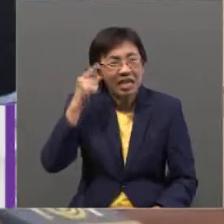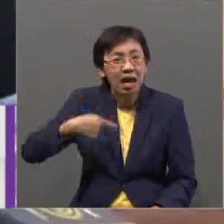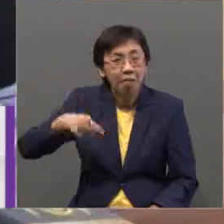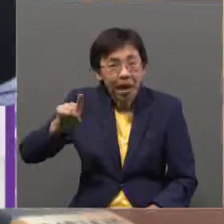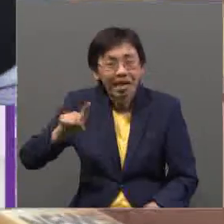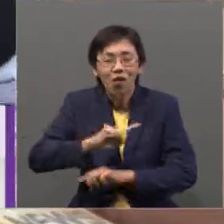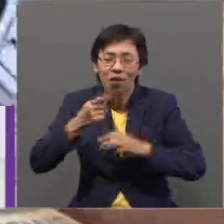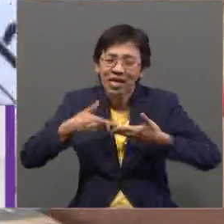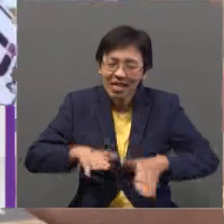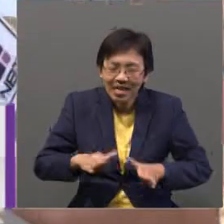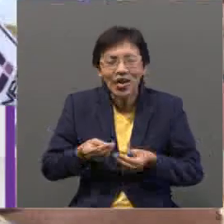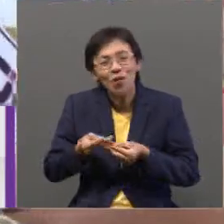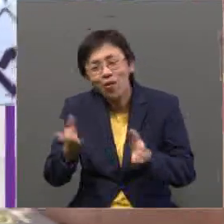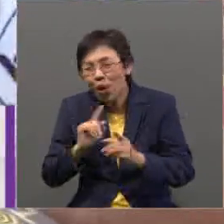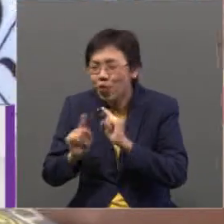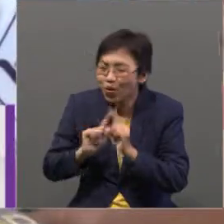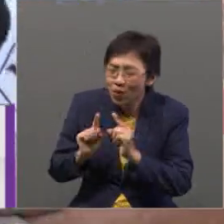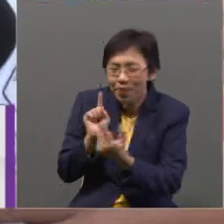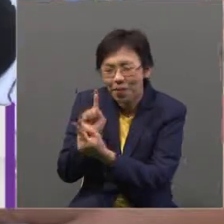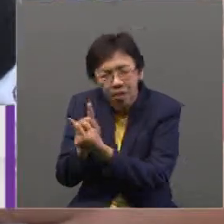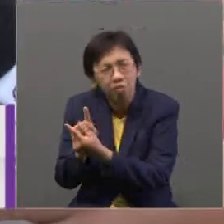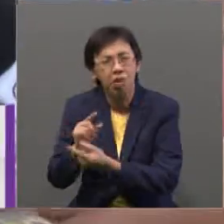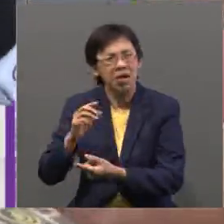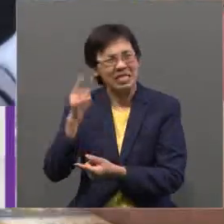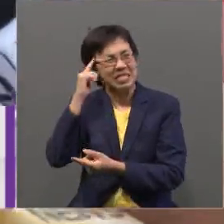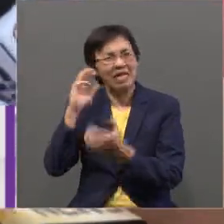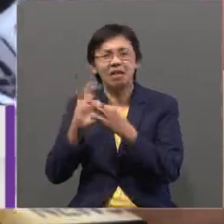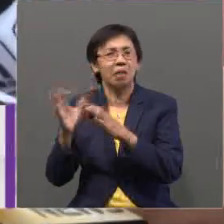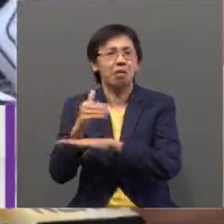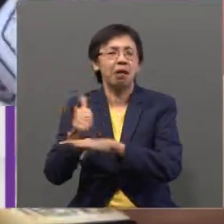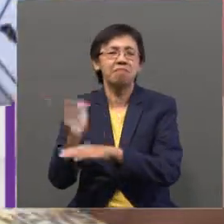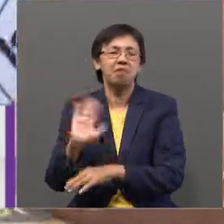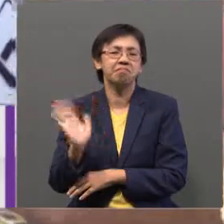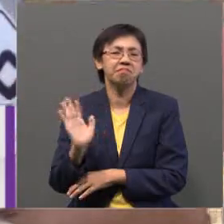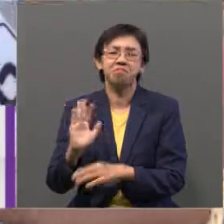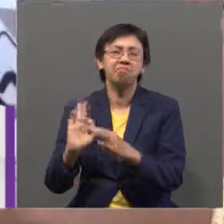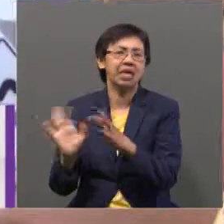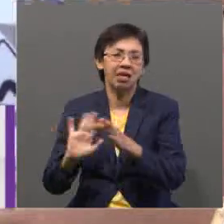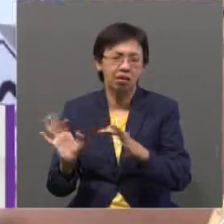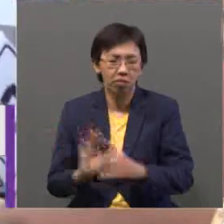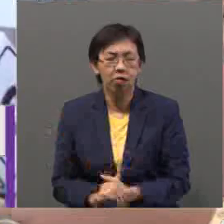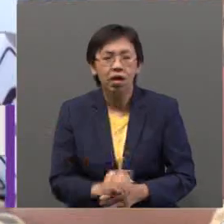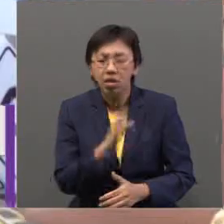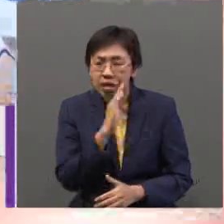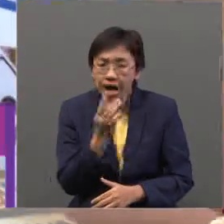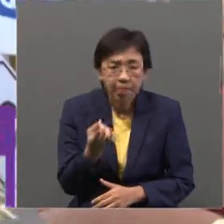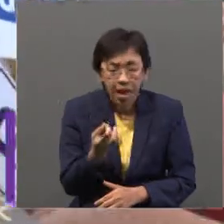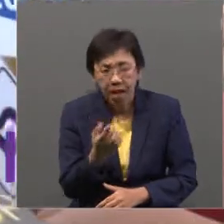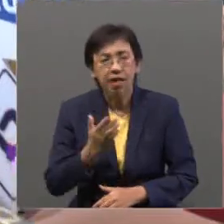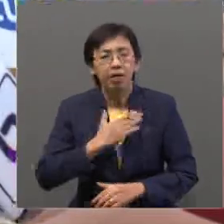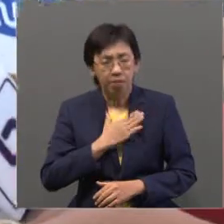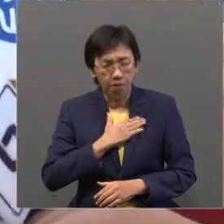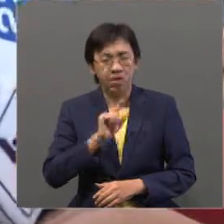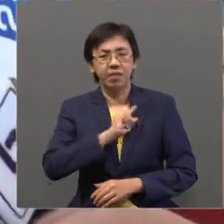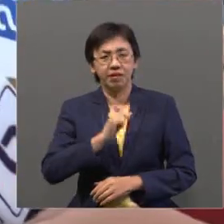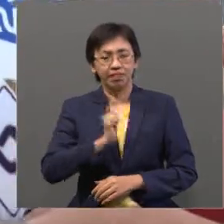พรวันเกิดหรือว่าไปพบกันนั้นเนี่ยไม่ใช่เรื่องการเมืองแน่นอนนะครับเพราะว่าถ้ามีอะไรขึ้นมานั้นเนี่ยผมเองนะครับคงต้องเป็นคน